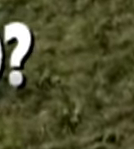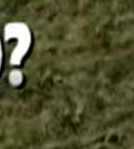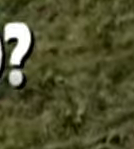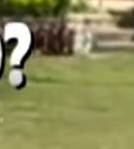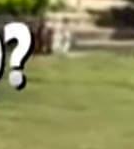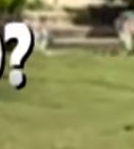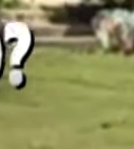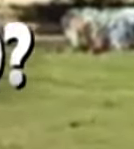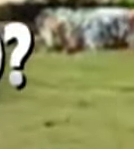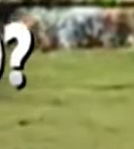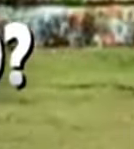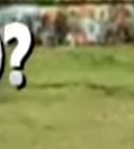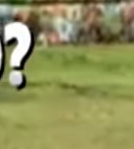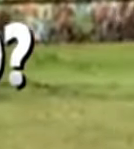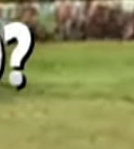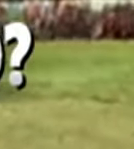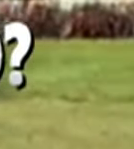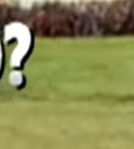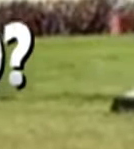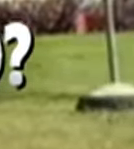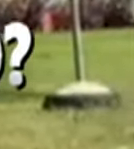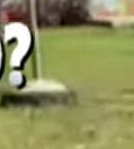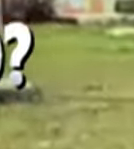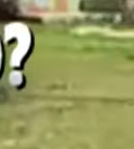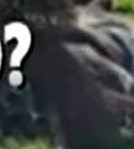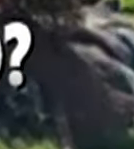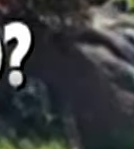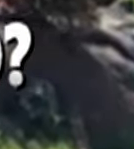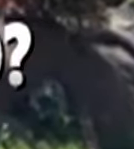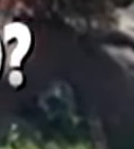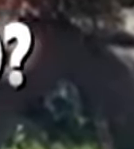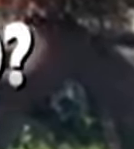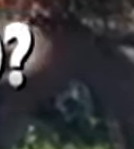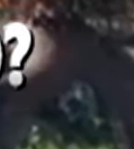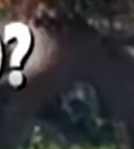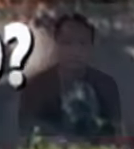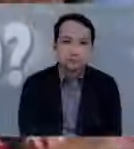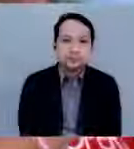Geopark, posible raw manganib dahil sa mga natagpo ang resort sa Chocolate Hills.